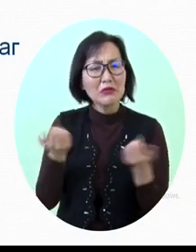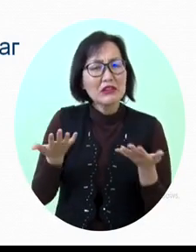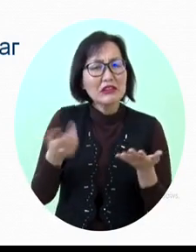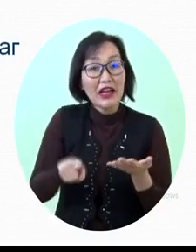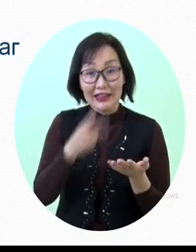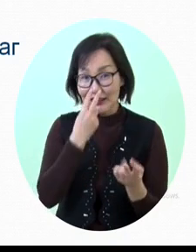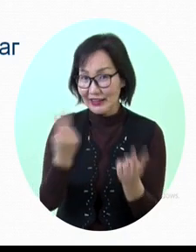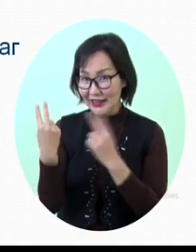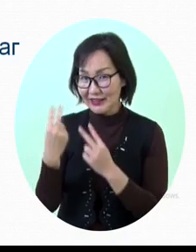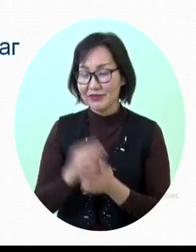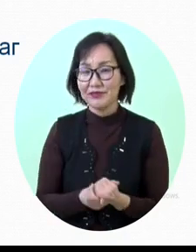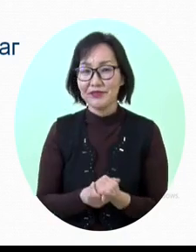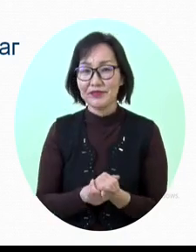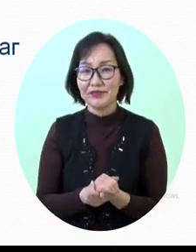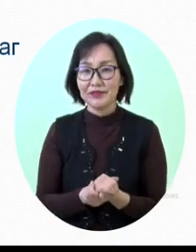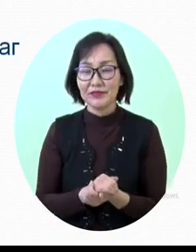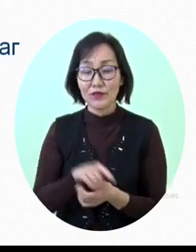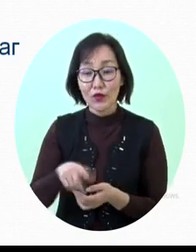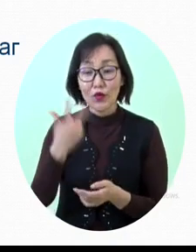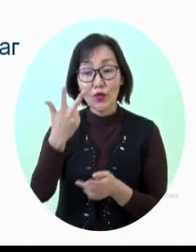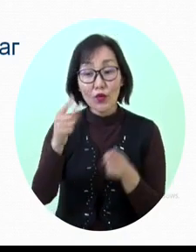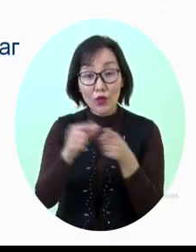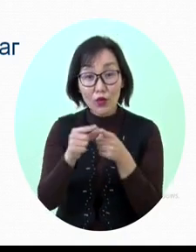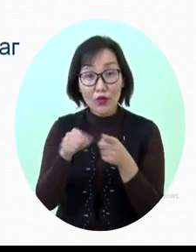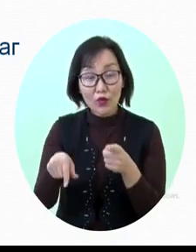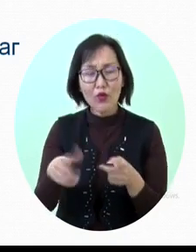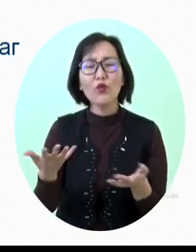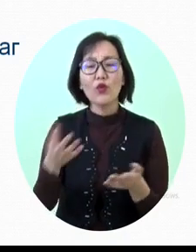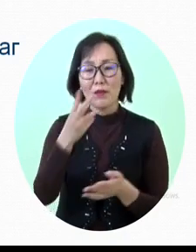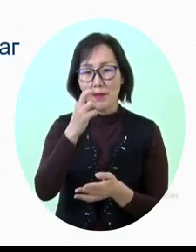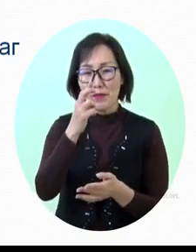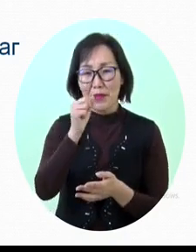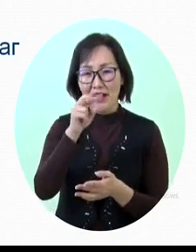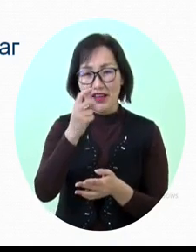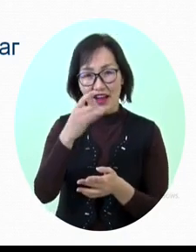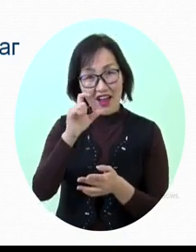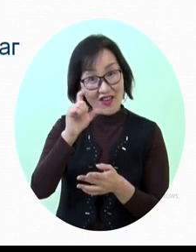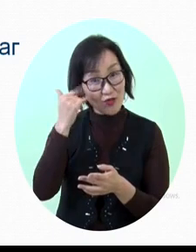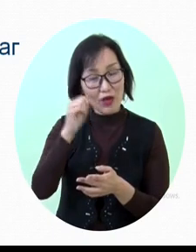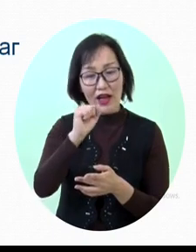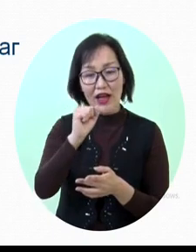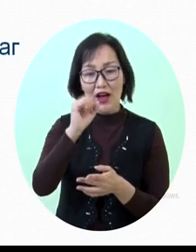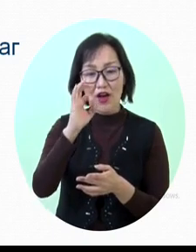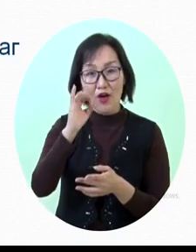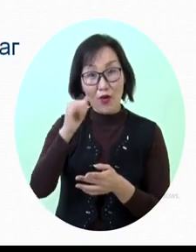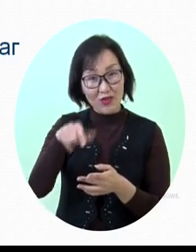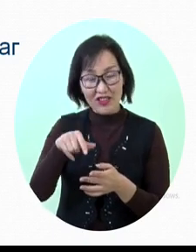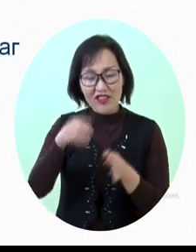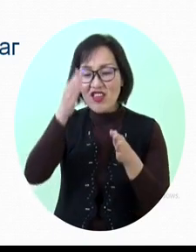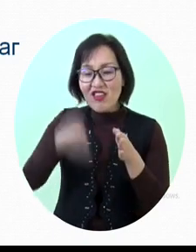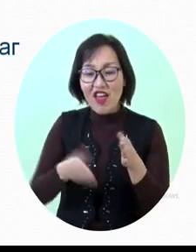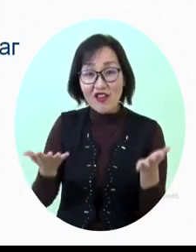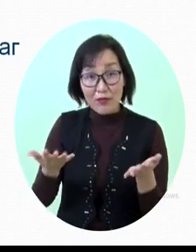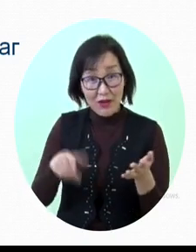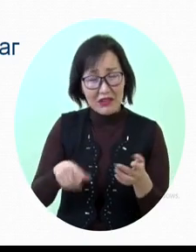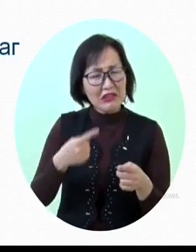сонгож авсныг сайн ажиглая. За, энэ 3 үгийн маань балархаа өгшиг гуруулаа гээгдэг байна. За, тэгвэл ямар